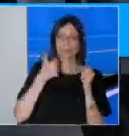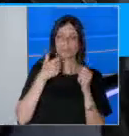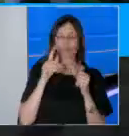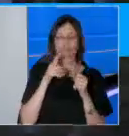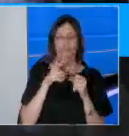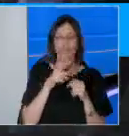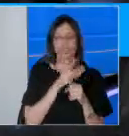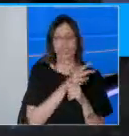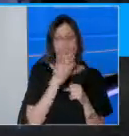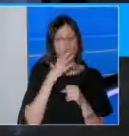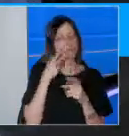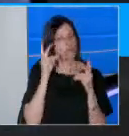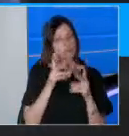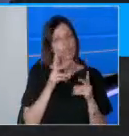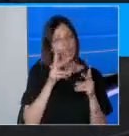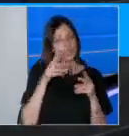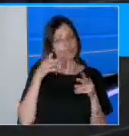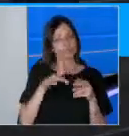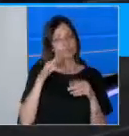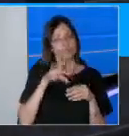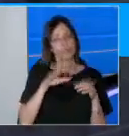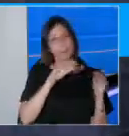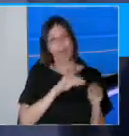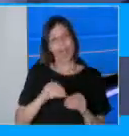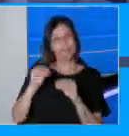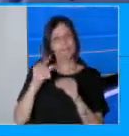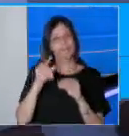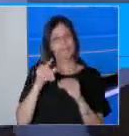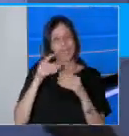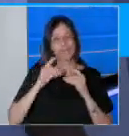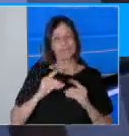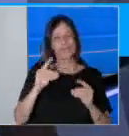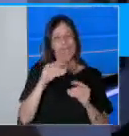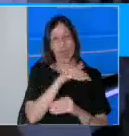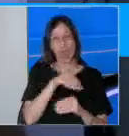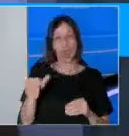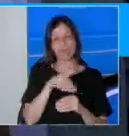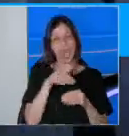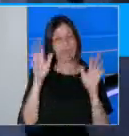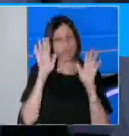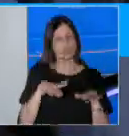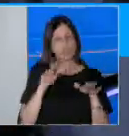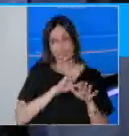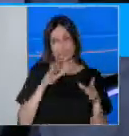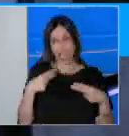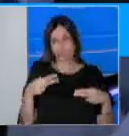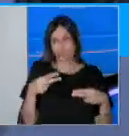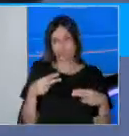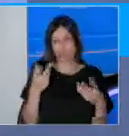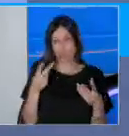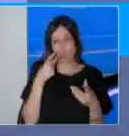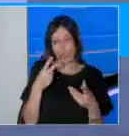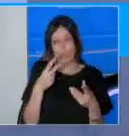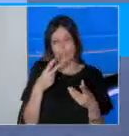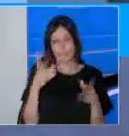למעשה לאפשר את מעבר מצד הדגלים דרך הרובע המוסלמי, אין עם זה חשש כשאנחנו רואים את הלילות האחרונים